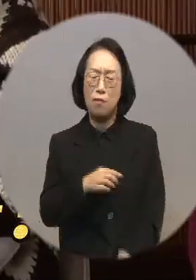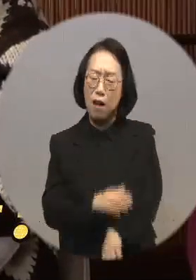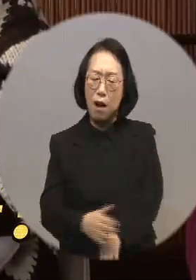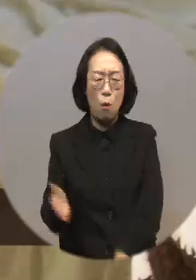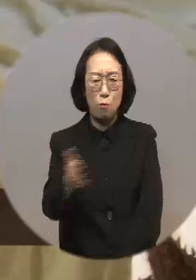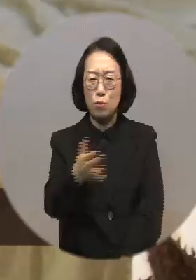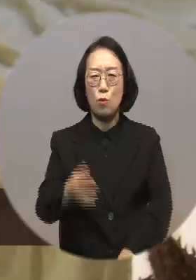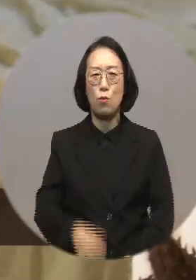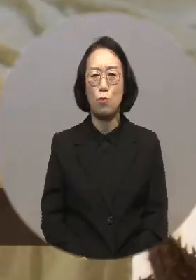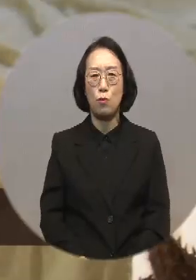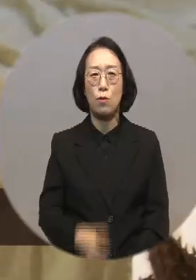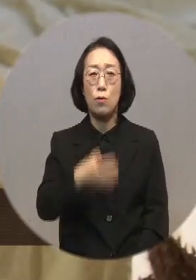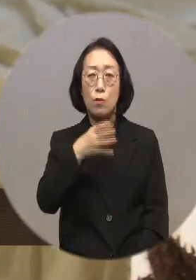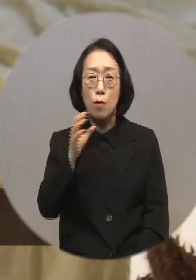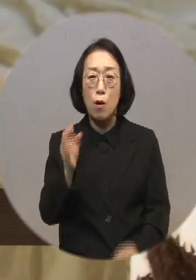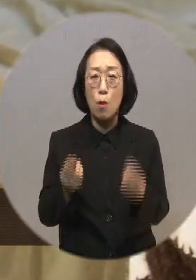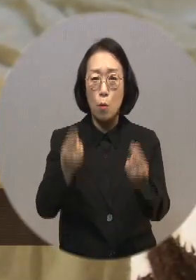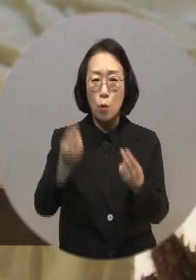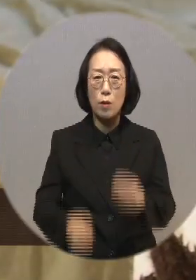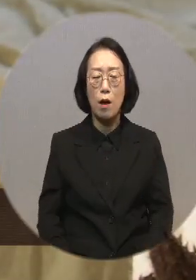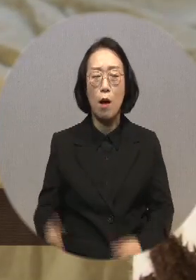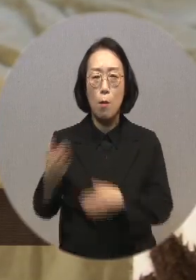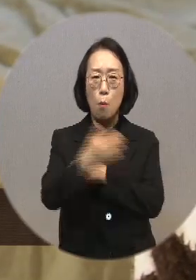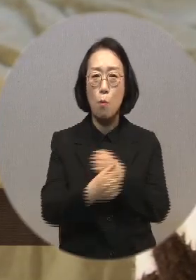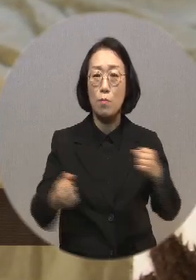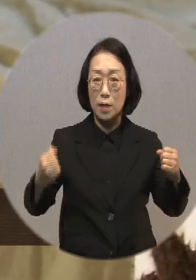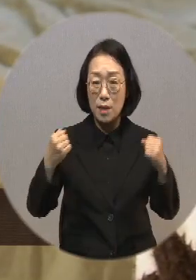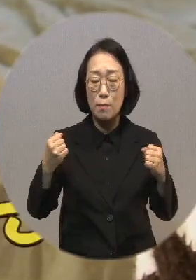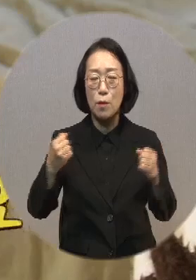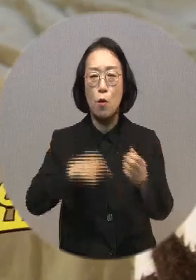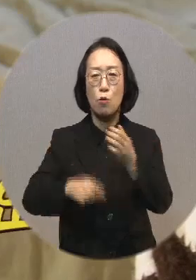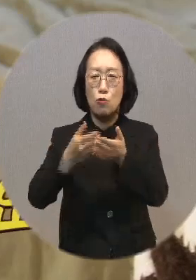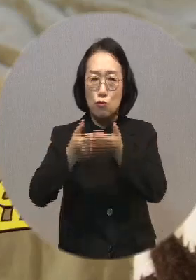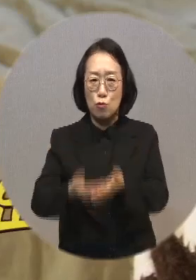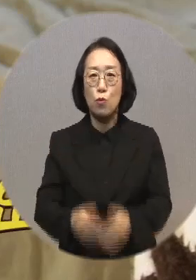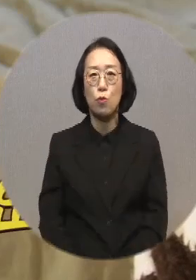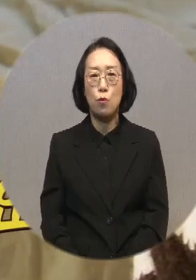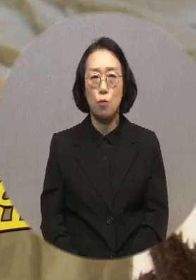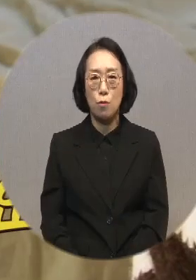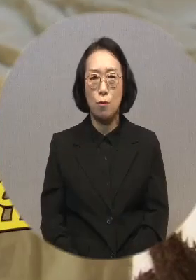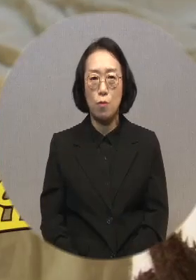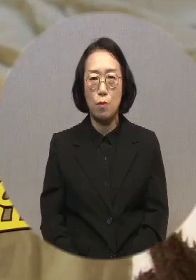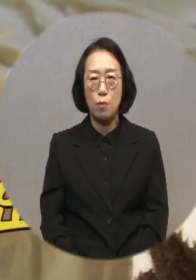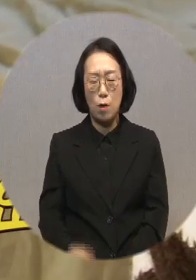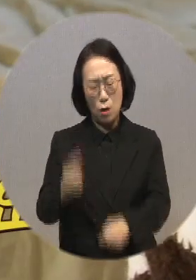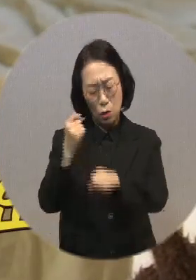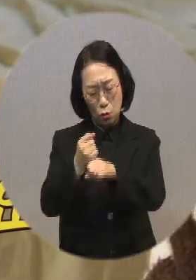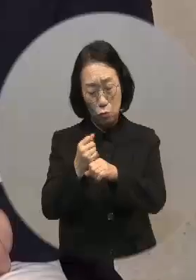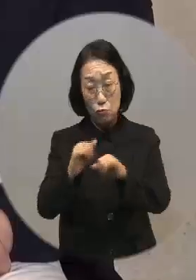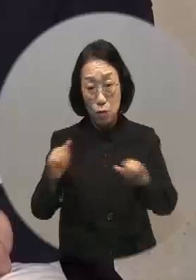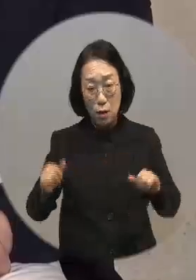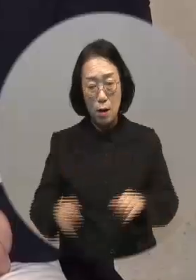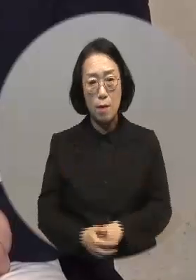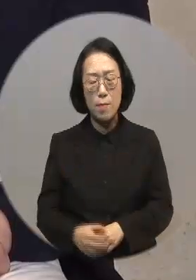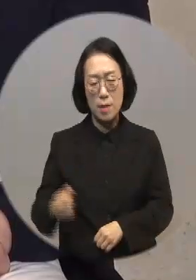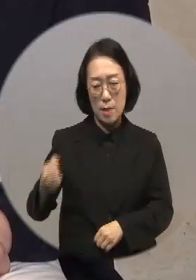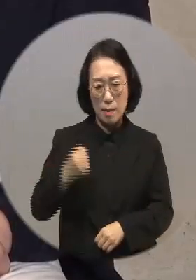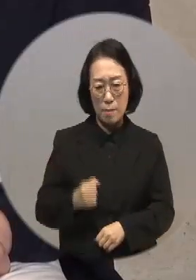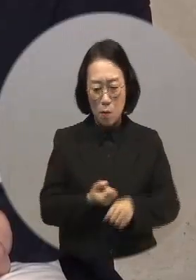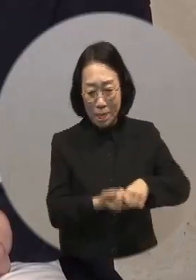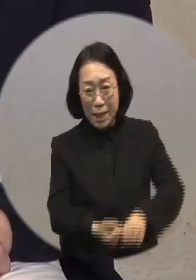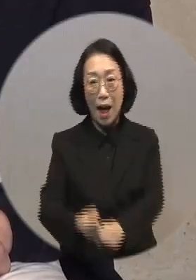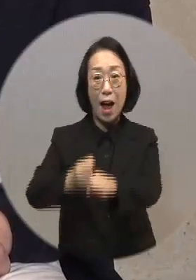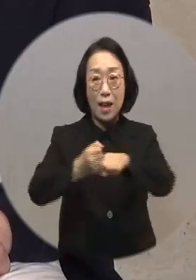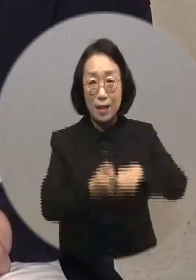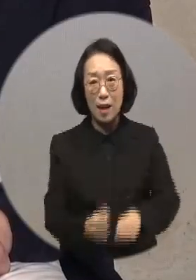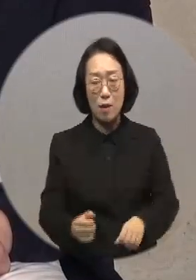게요. 네. 사실은 노화보다 저는 더 걱정인 게 체력을 더 중요시 여기는 게 고고학자는 체력이 일단은 1번이거든요. 네. 땅도 파야 되고